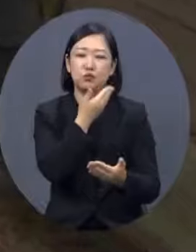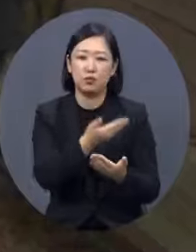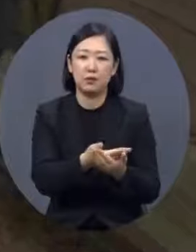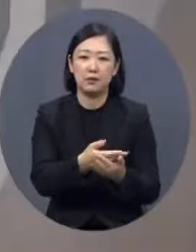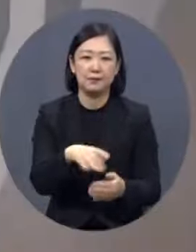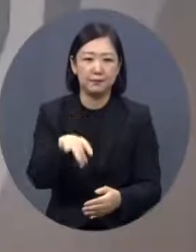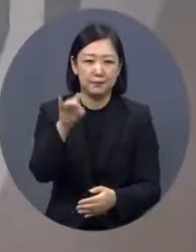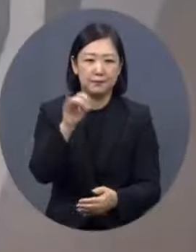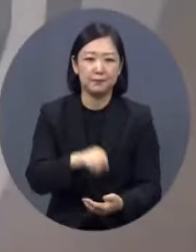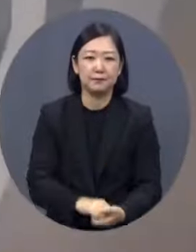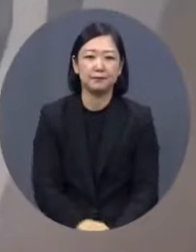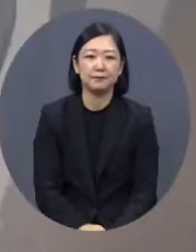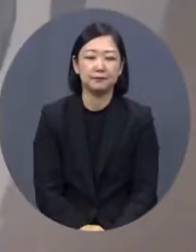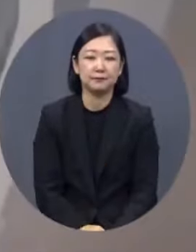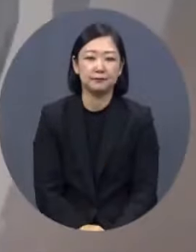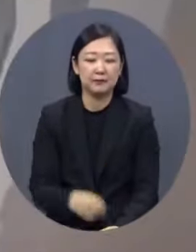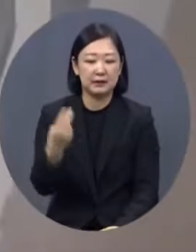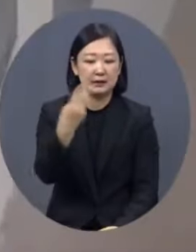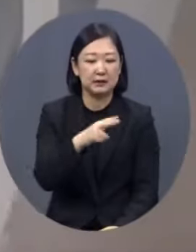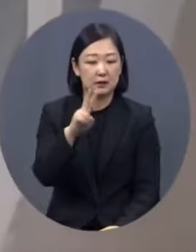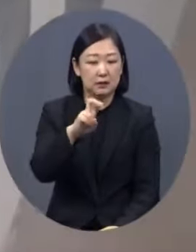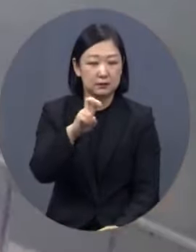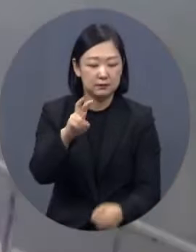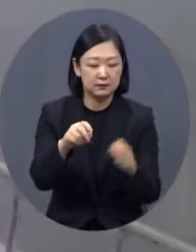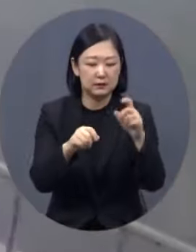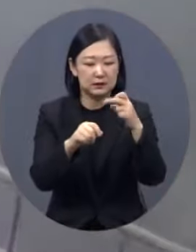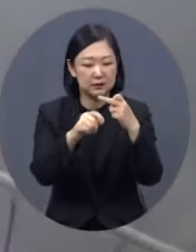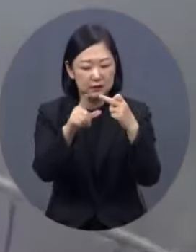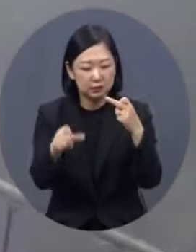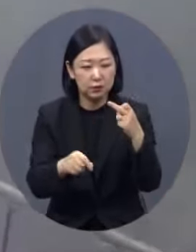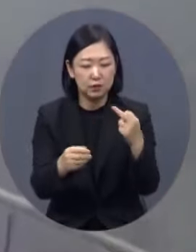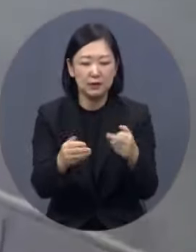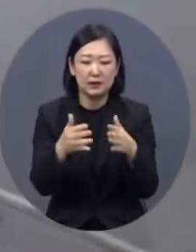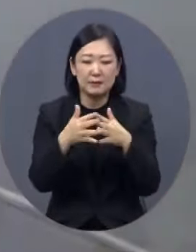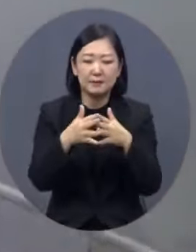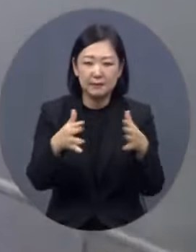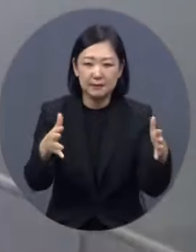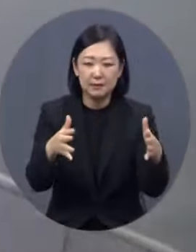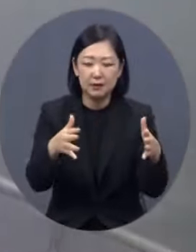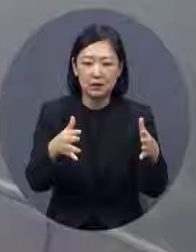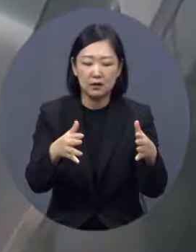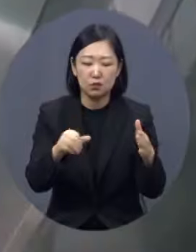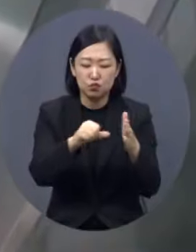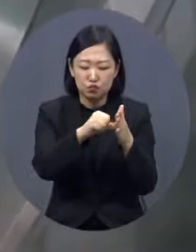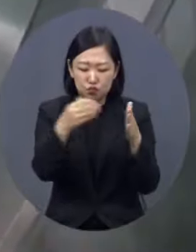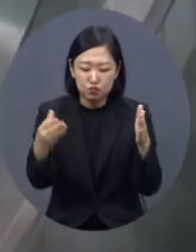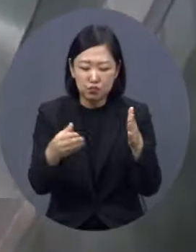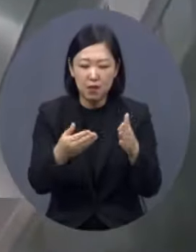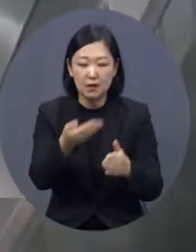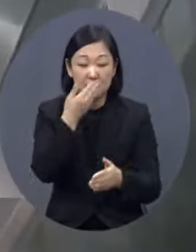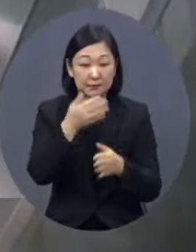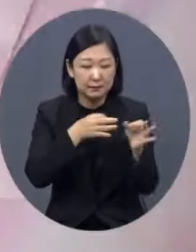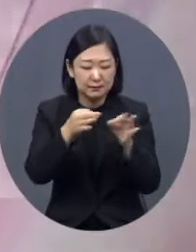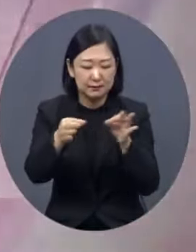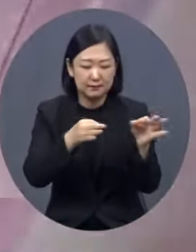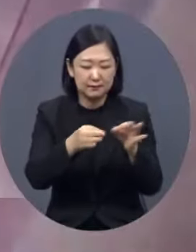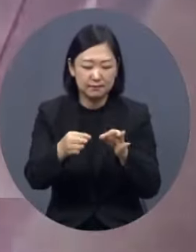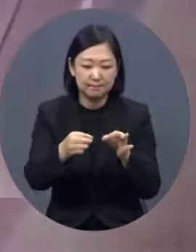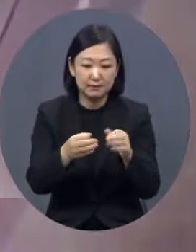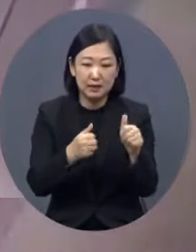거 같습니다 지난 2022년 12월 제주의 한 빌라에서 발생한 유명 음식점 대표 살인